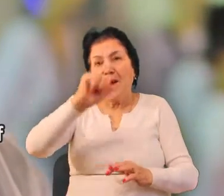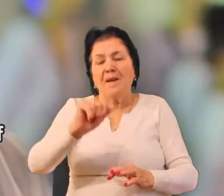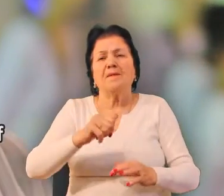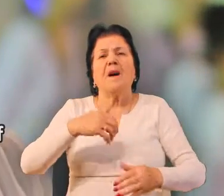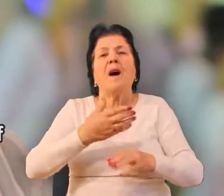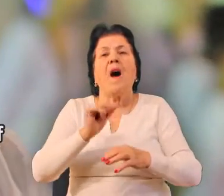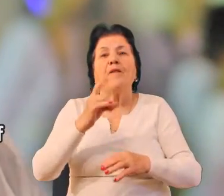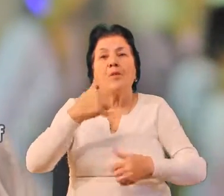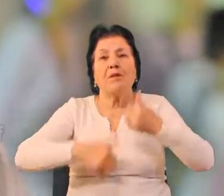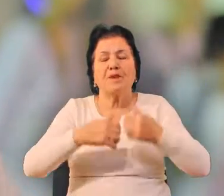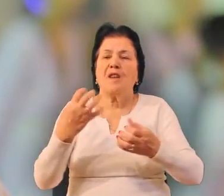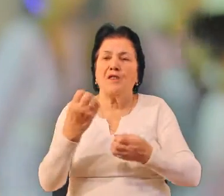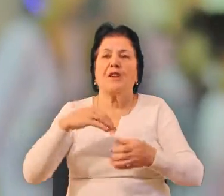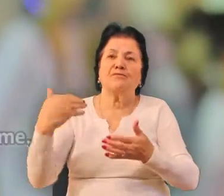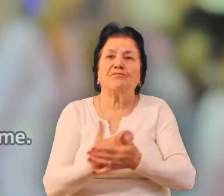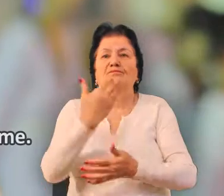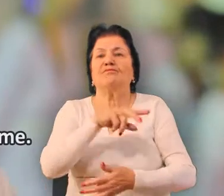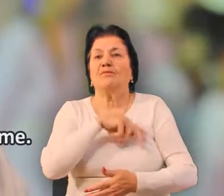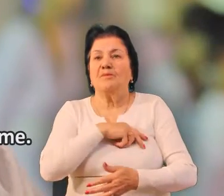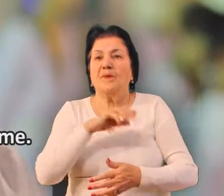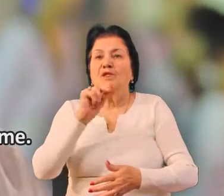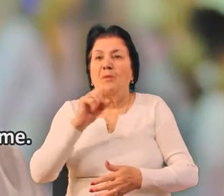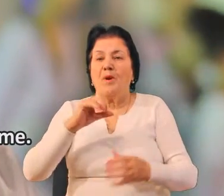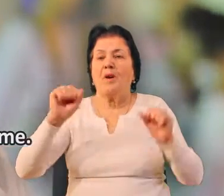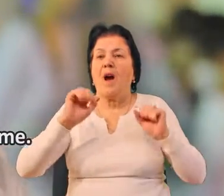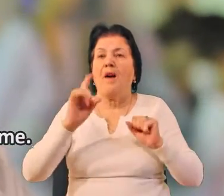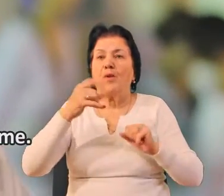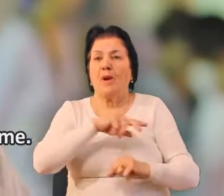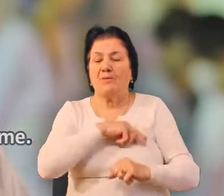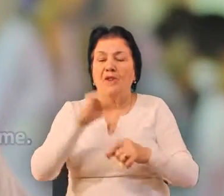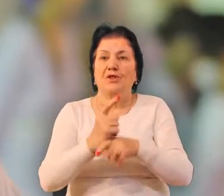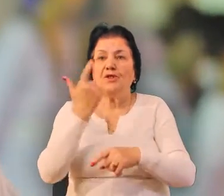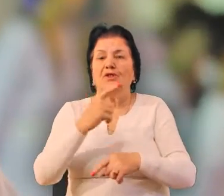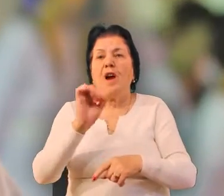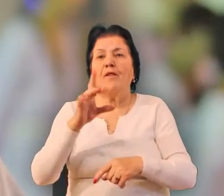çempionatında yenidən çempion oldum. Avropa çempionu artıq ikinci Avropa çempionatlığım idi.